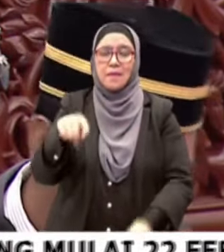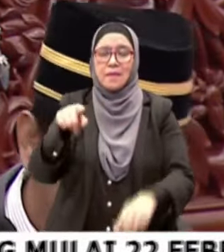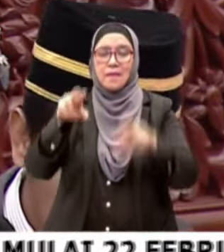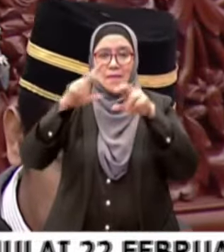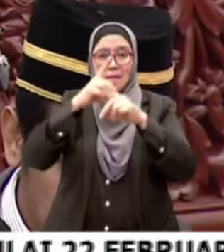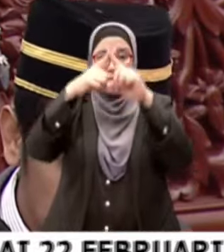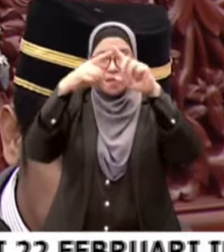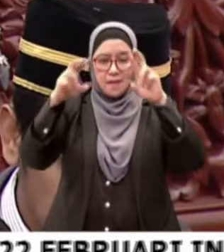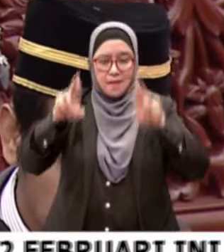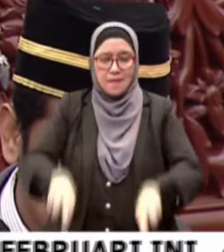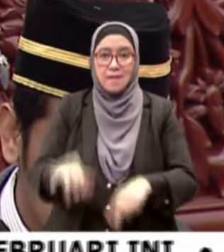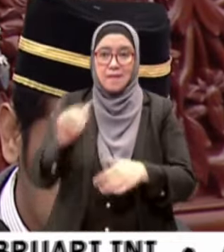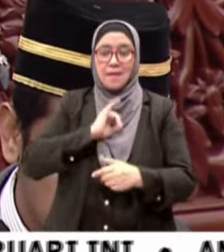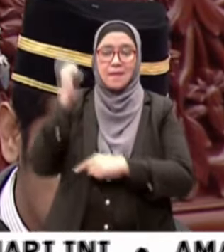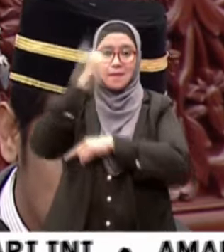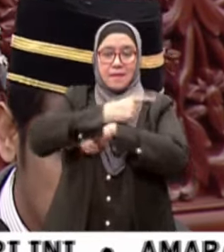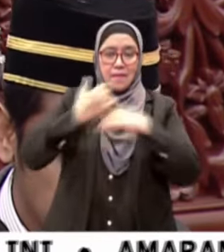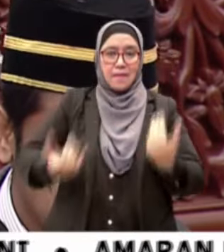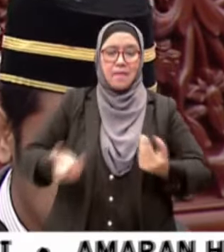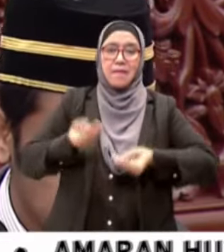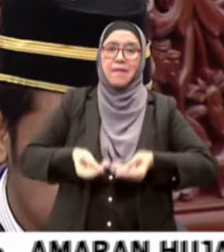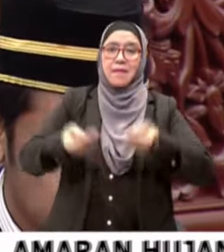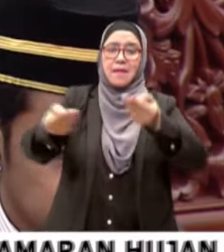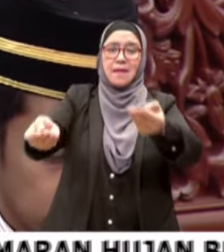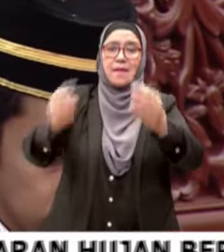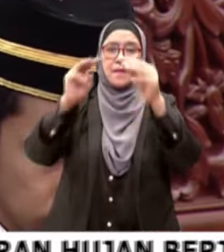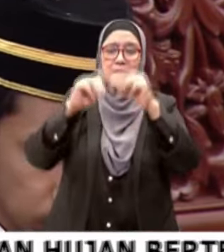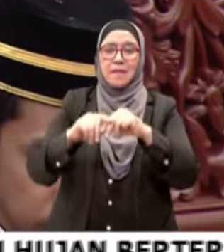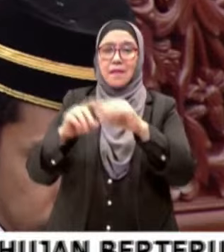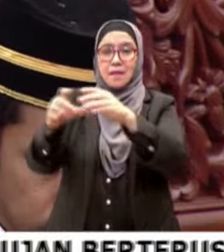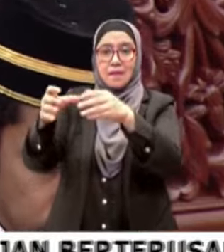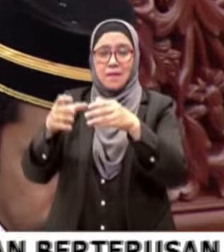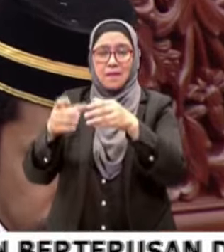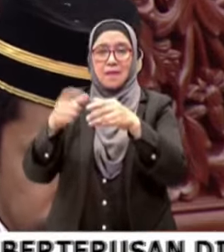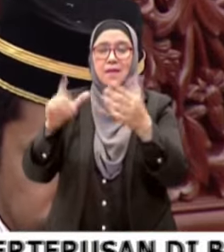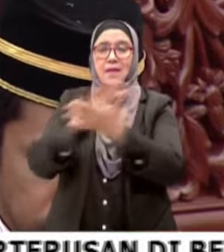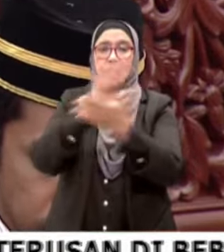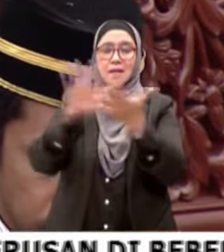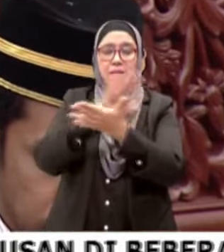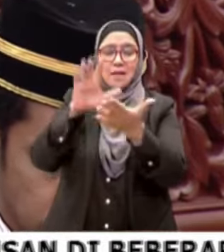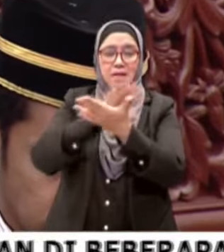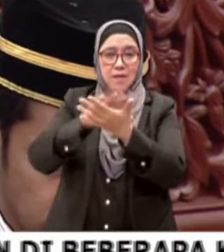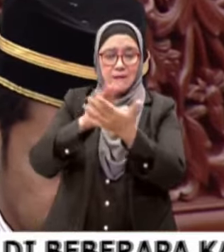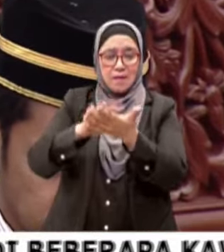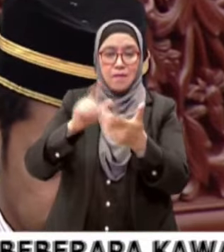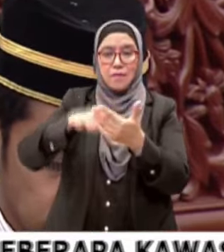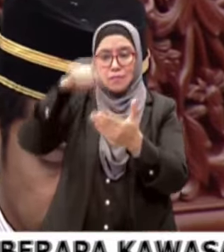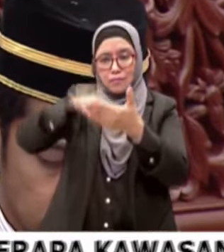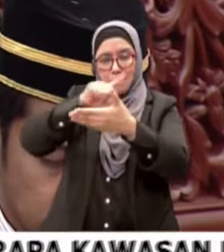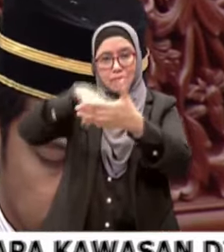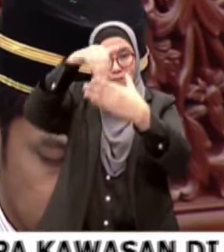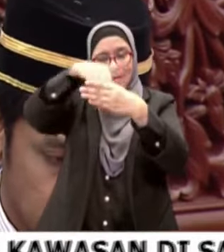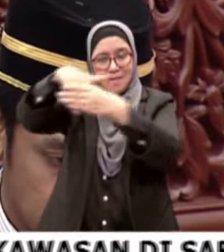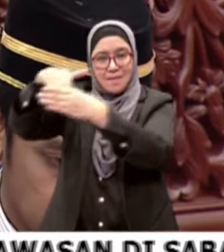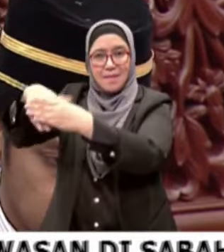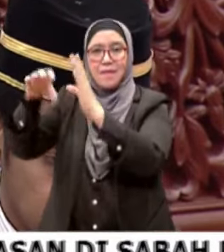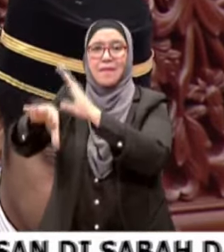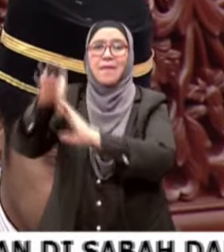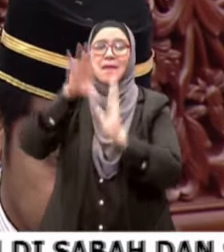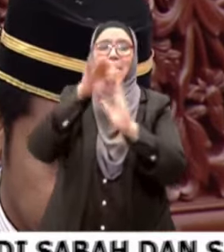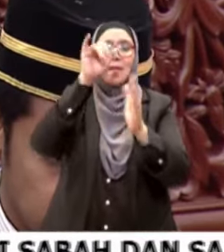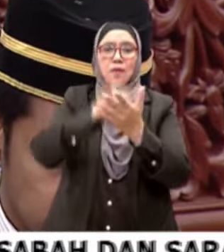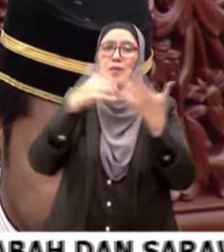majelis bahwa pemilihan tersebut telah pun dibakar daripada tuan